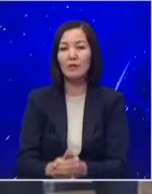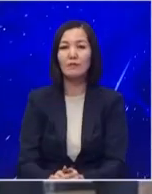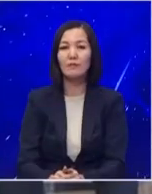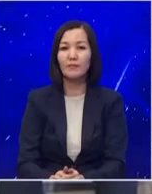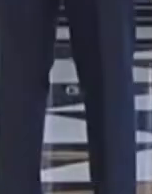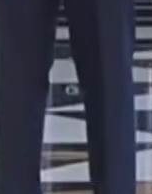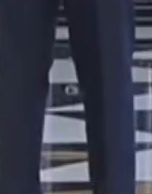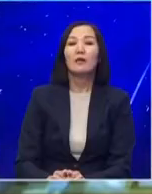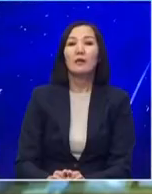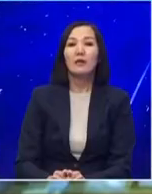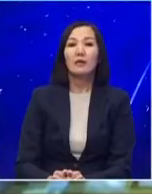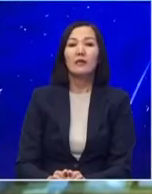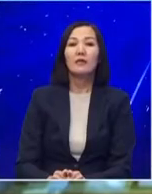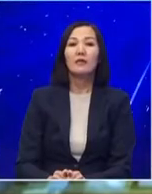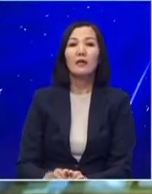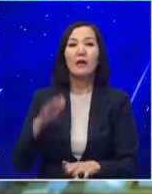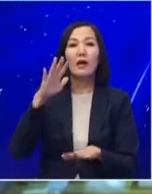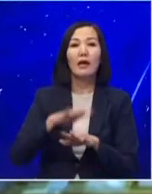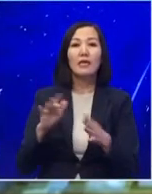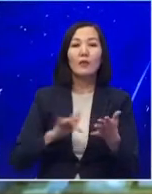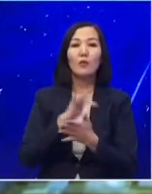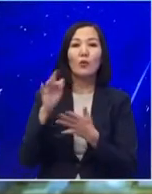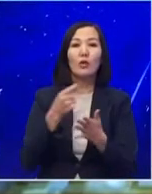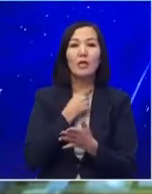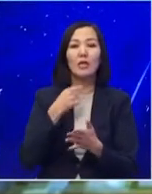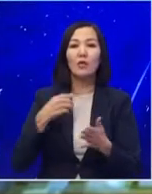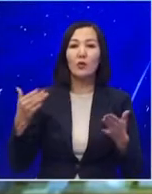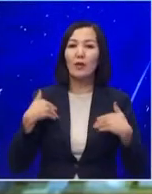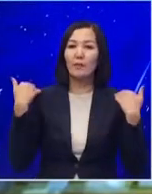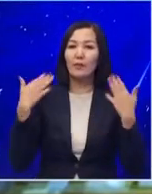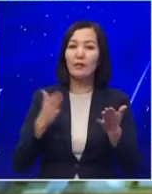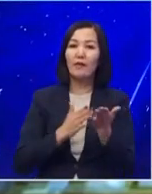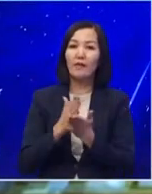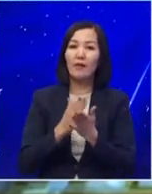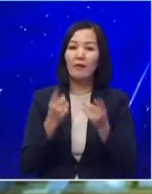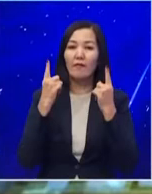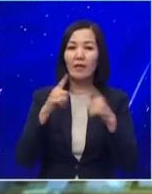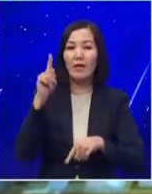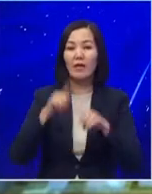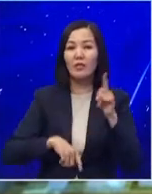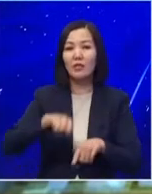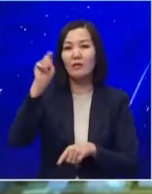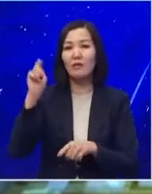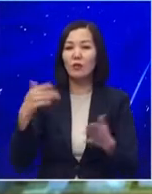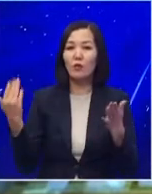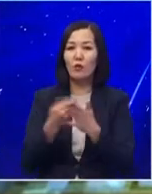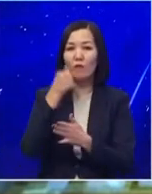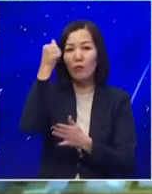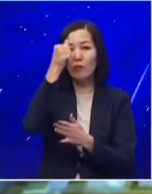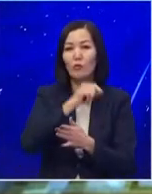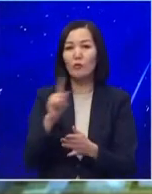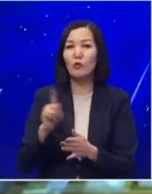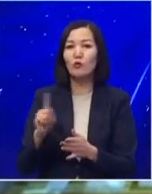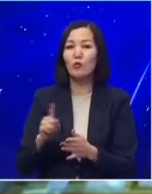телеканал лицу аким города тот курган поздравил ветеранов великой отечественной войны с новым годом чтобы не